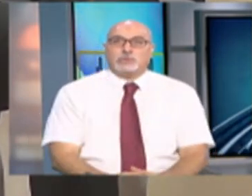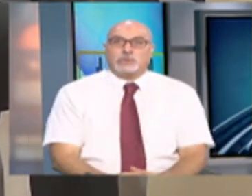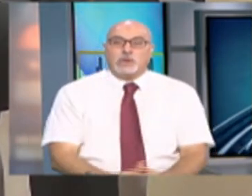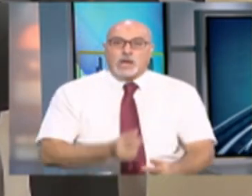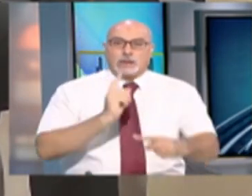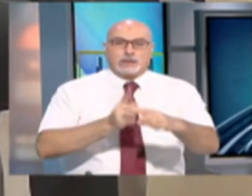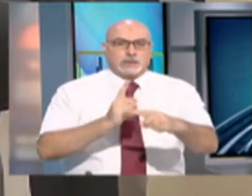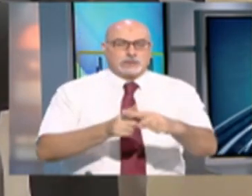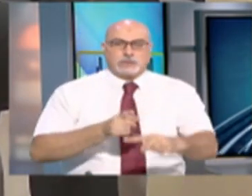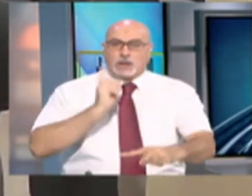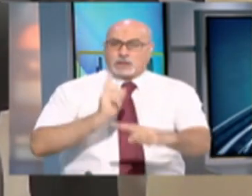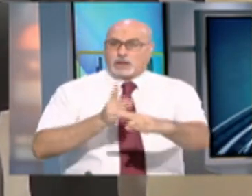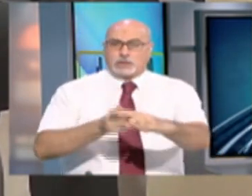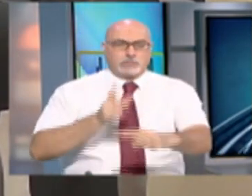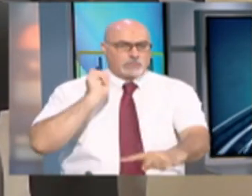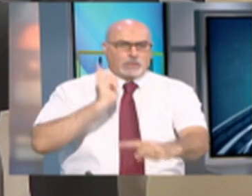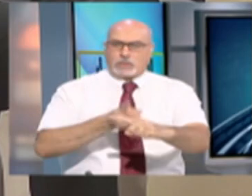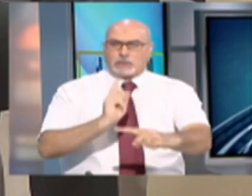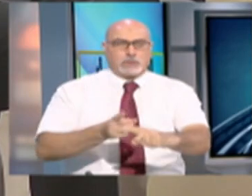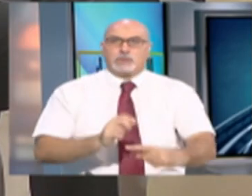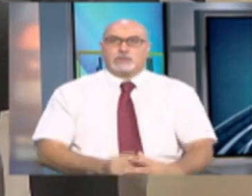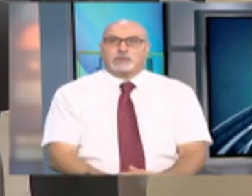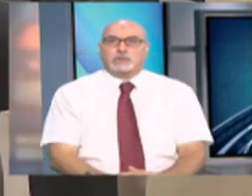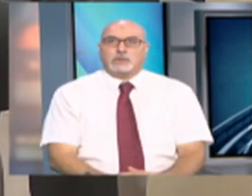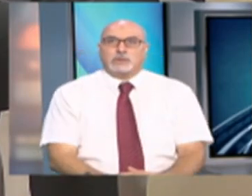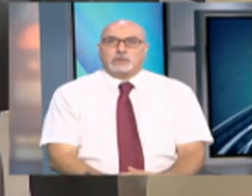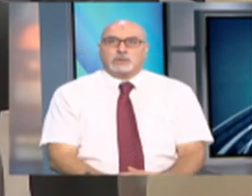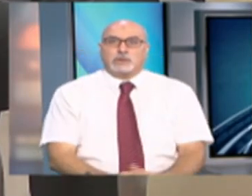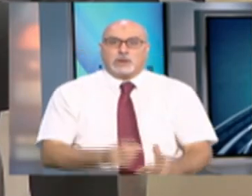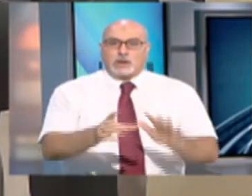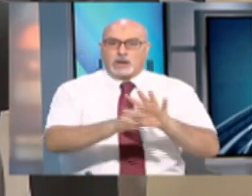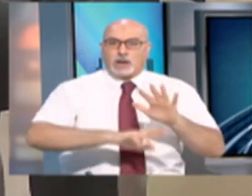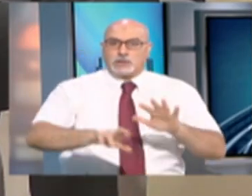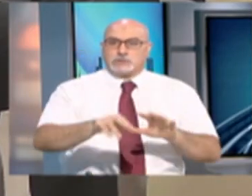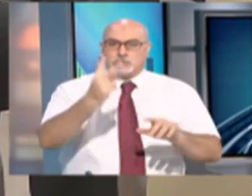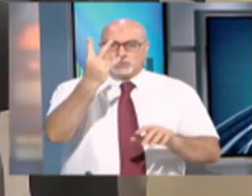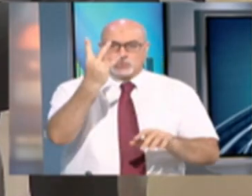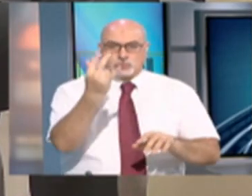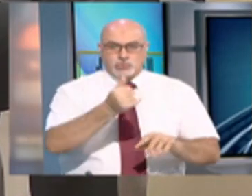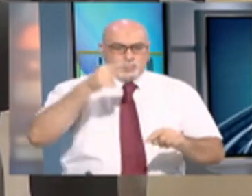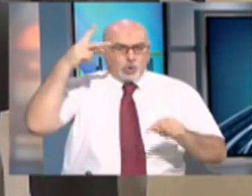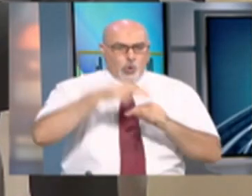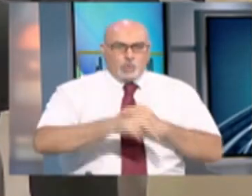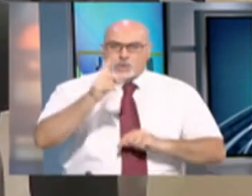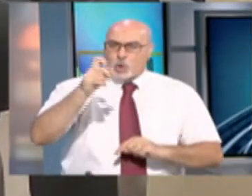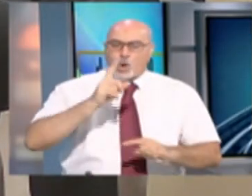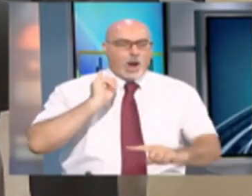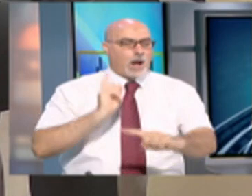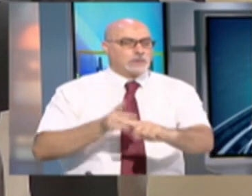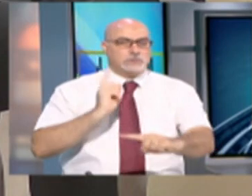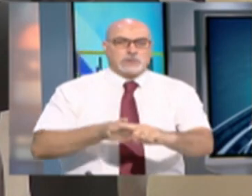ممنوع ممنوع منع بات باش حي ما يجيش الماء يومين في الصيف، اللي